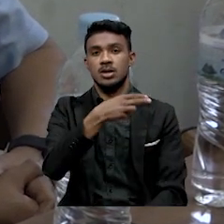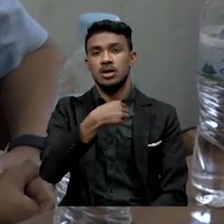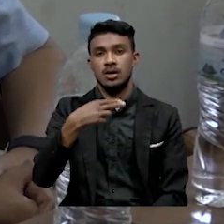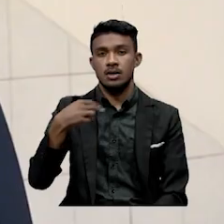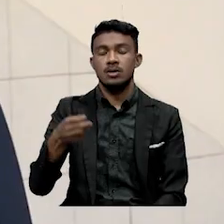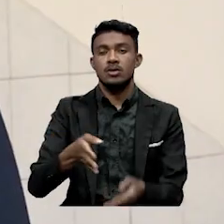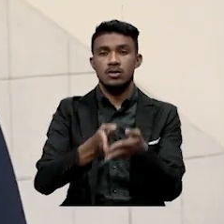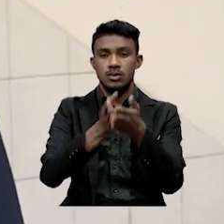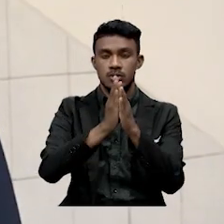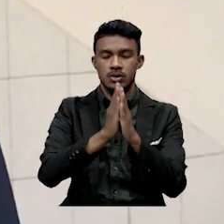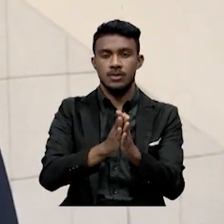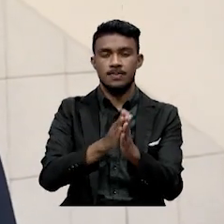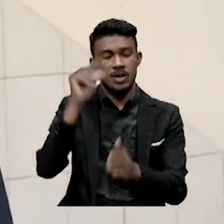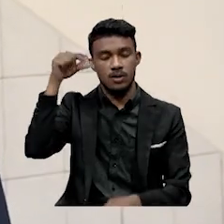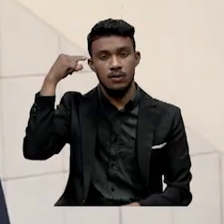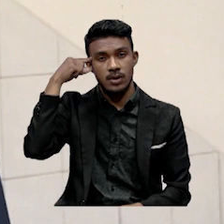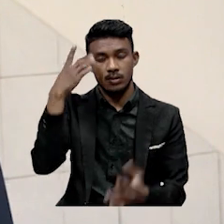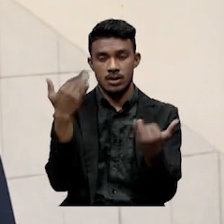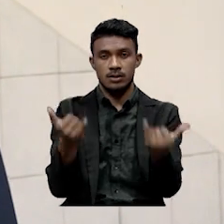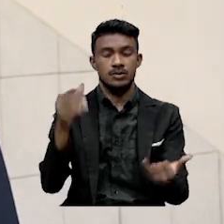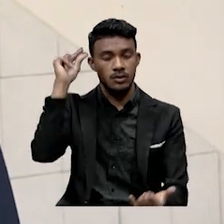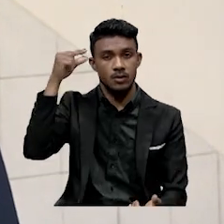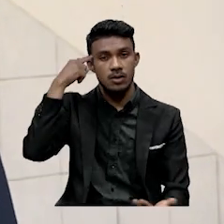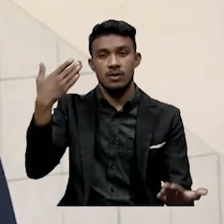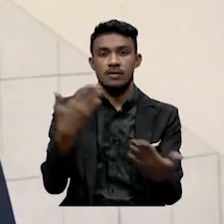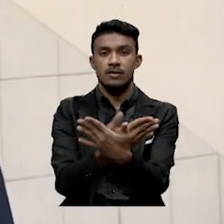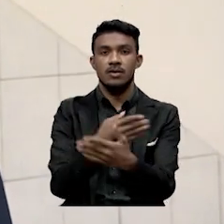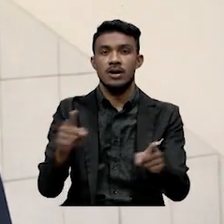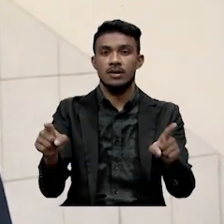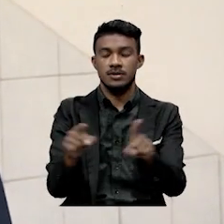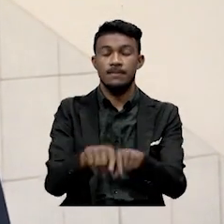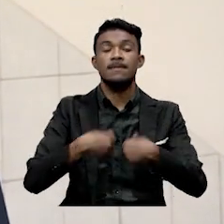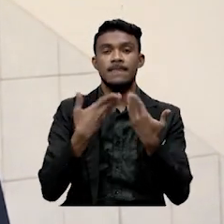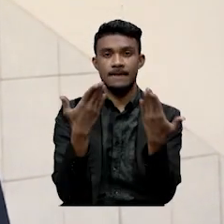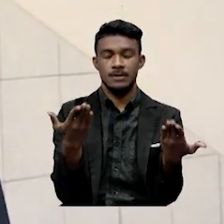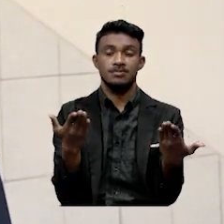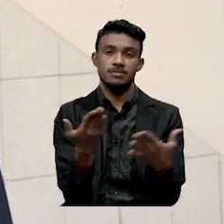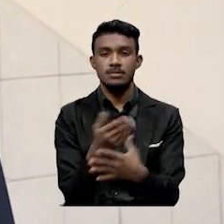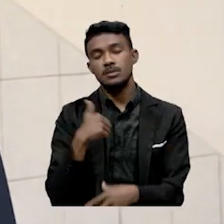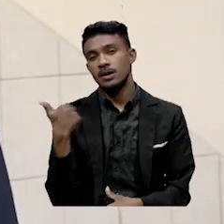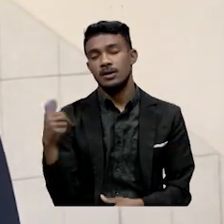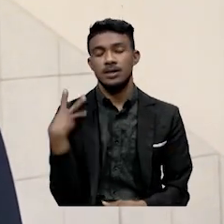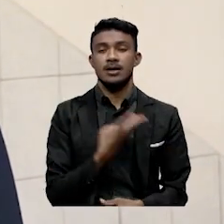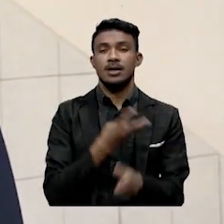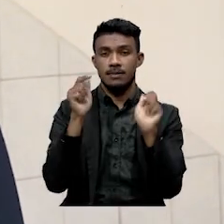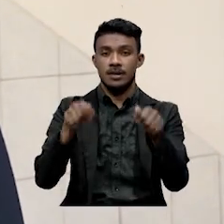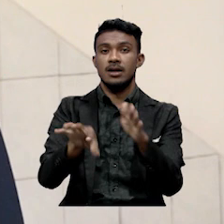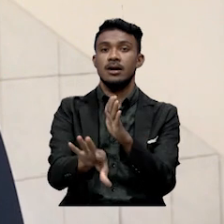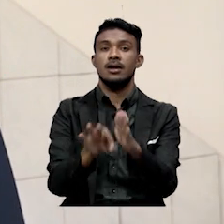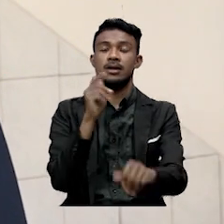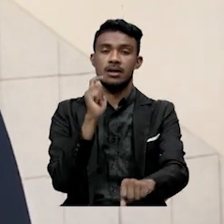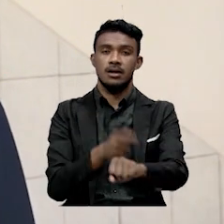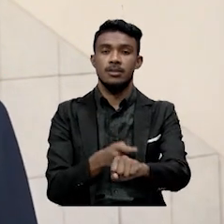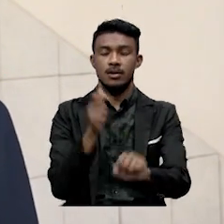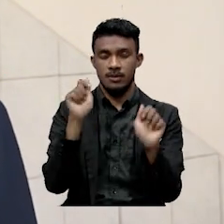bak pernah dulu percaya gledak gledak Funia media brush lu atau asalnya Ita bele hetan oportunidade